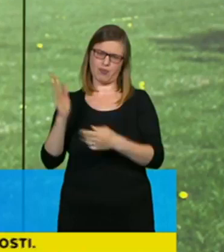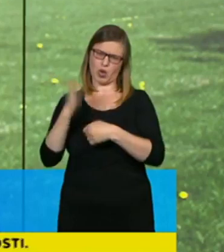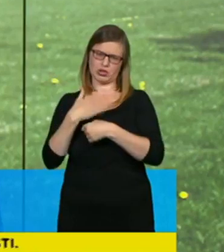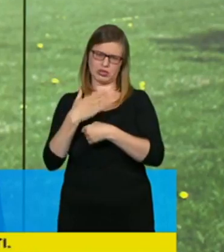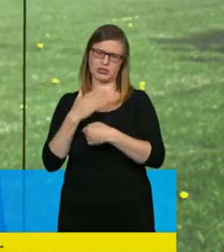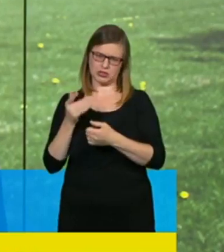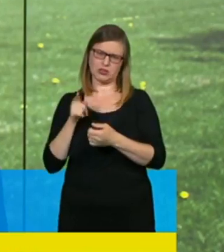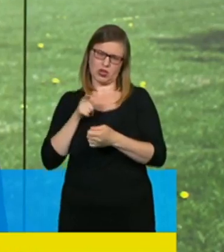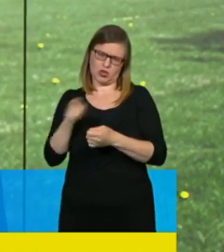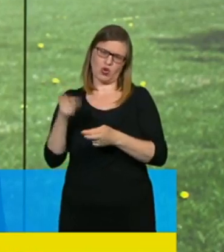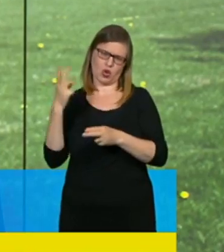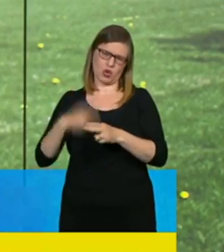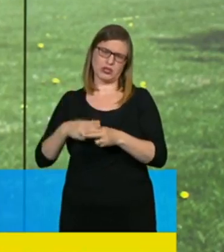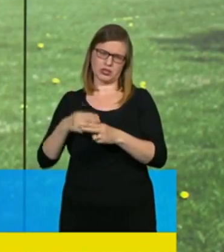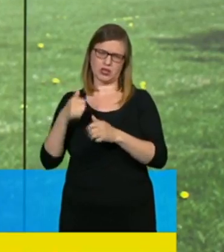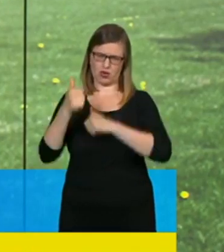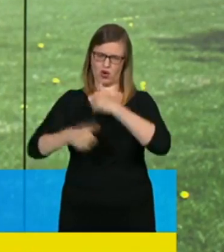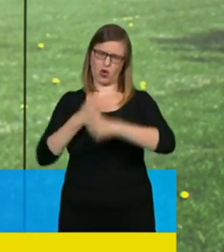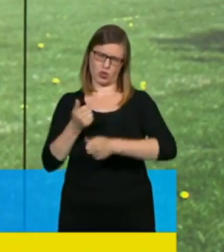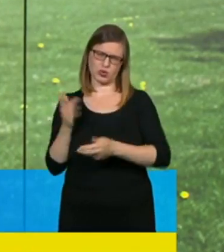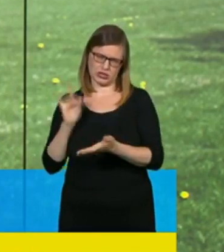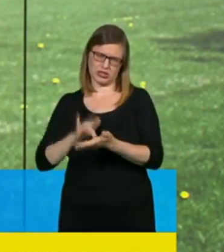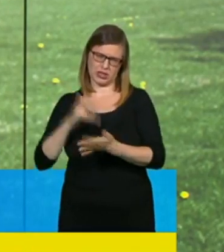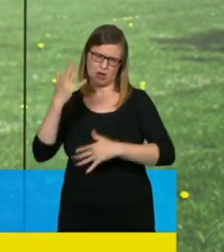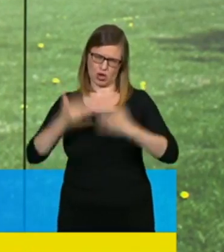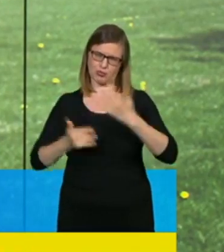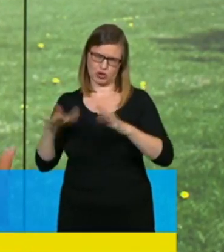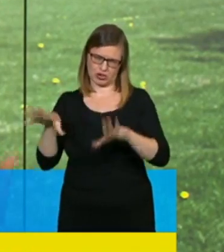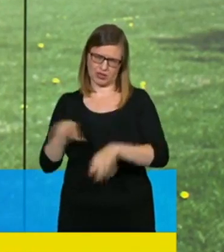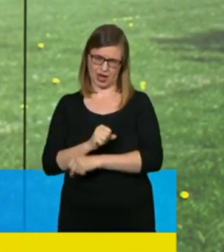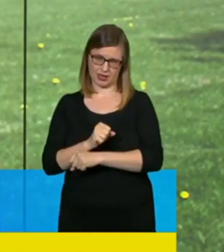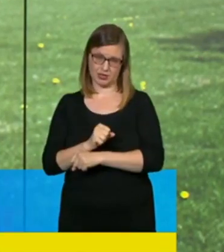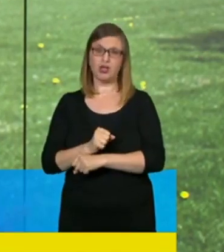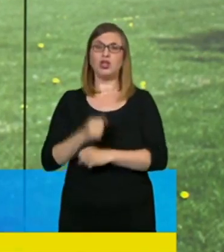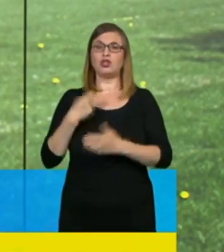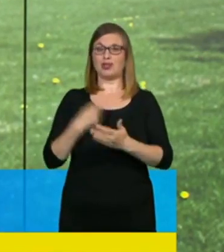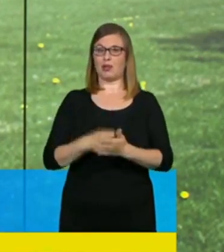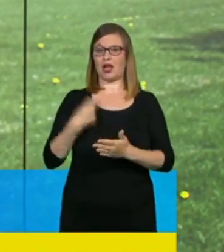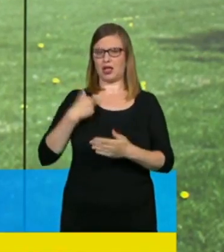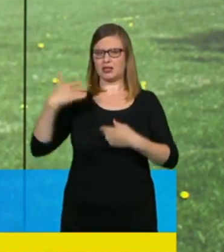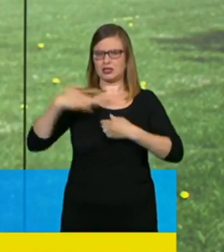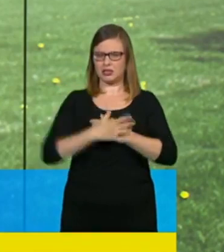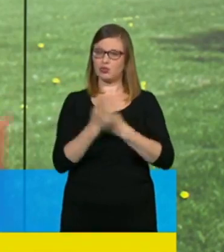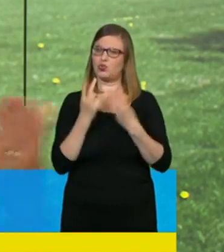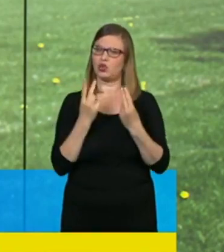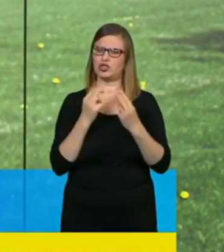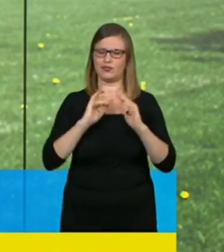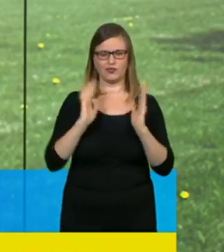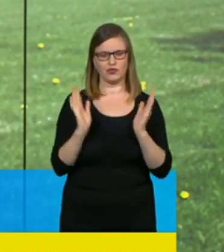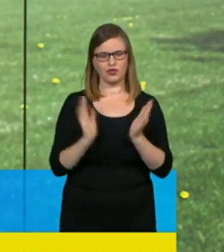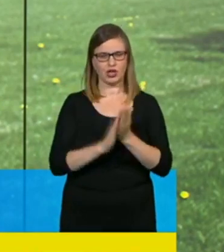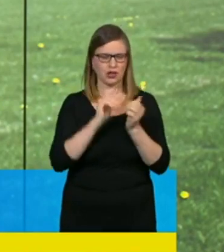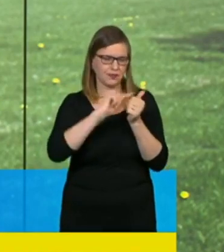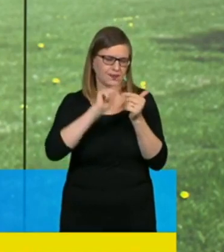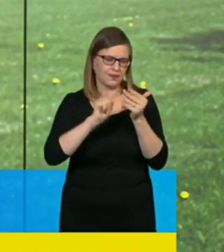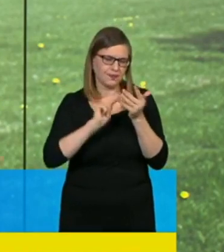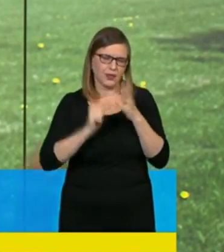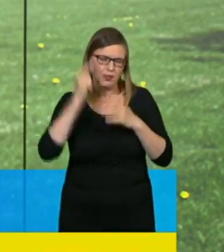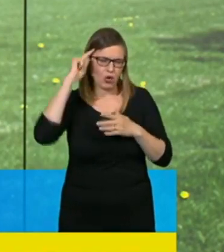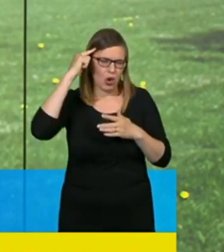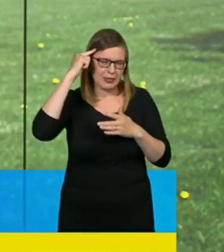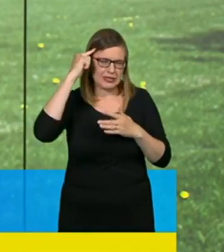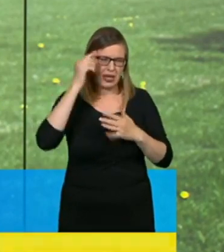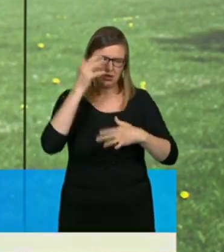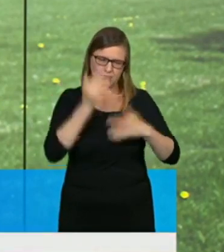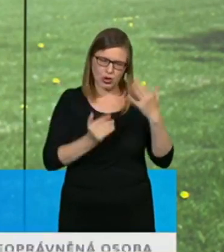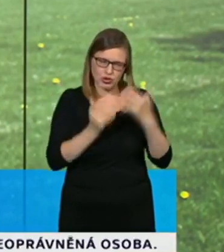připravit pořádně ten rozpočet z pořádné makroekonomické predikce, který bude obsahovat všechny priority, zajistí investice, a